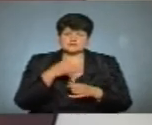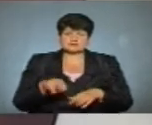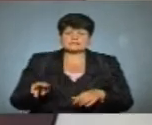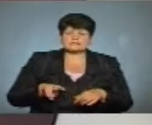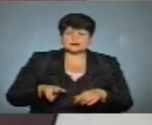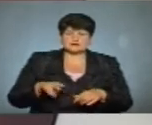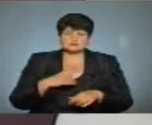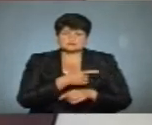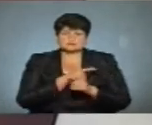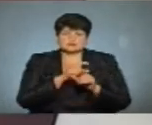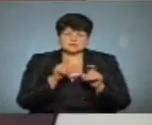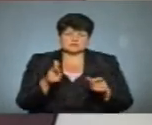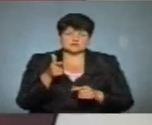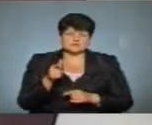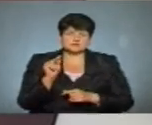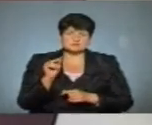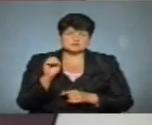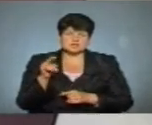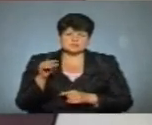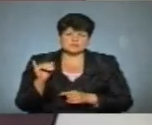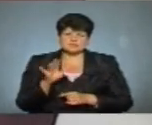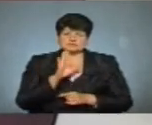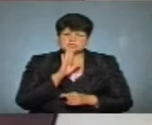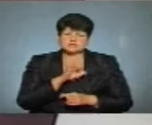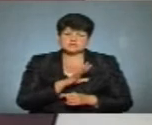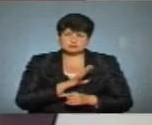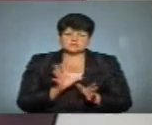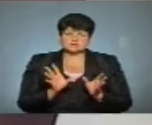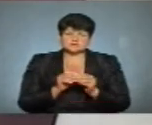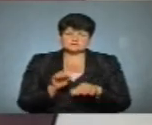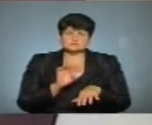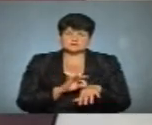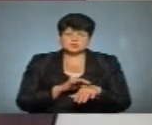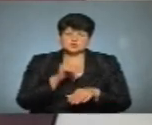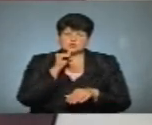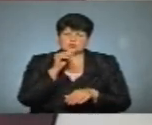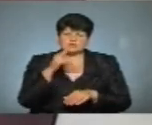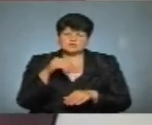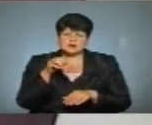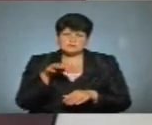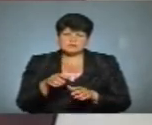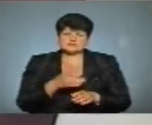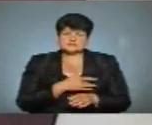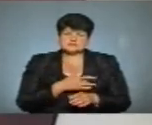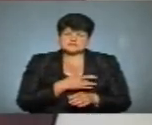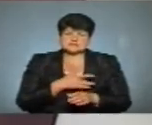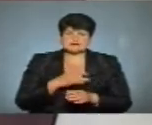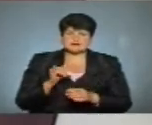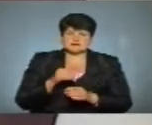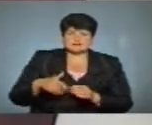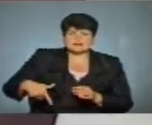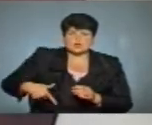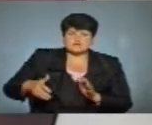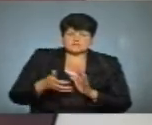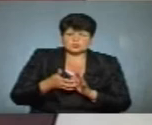Збаразької районної лікарні Григорій Чепіль. За його словами, у жінки були супутні захворювання – цукровий діабет, серцева та ниркова недостатність.